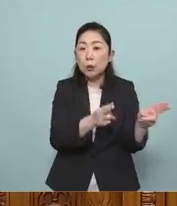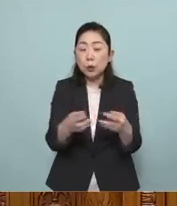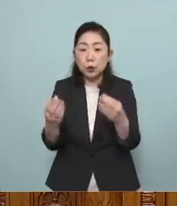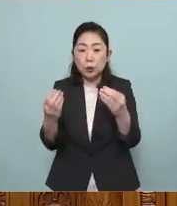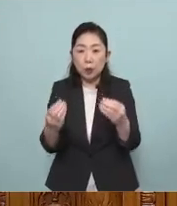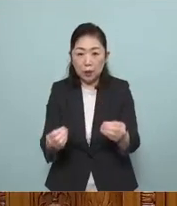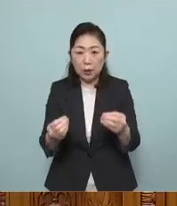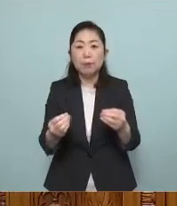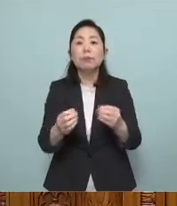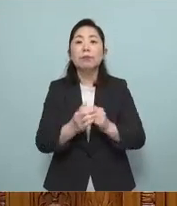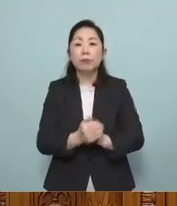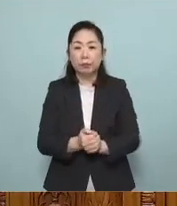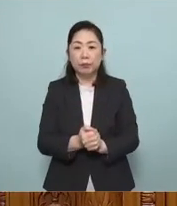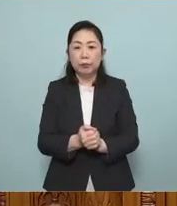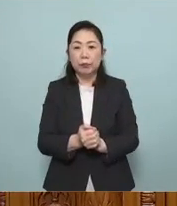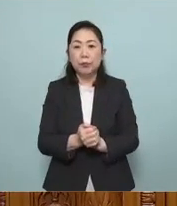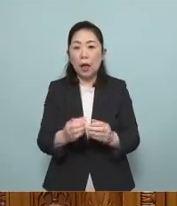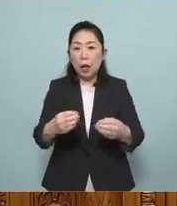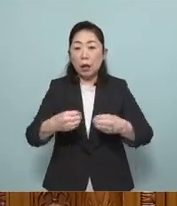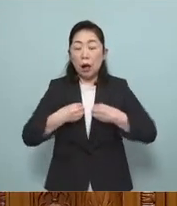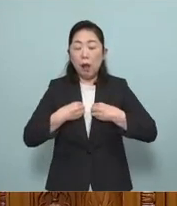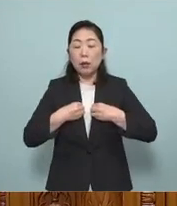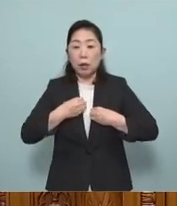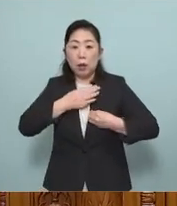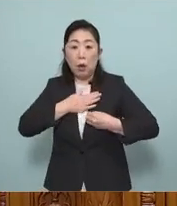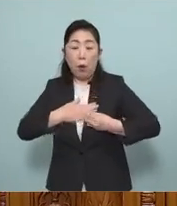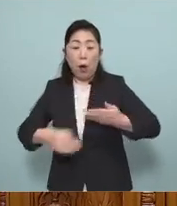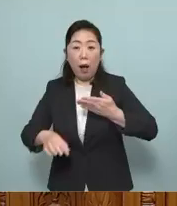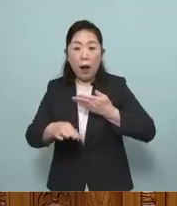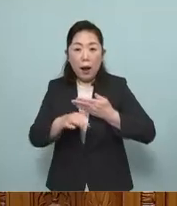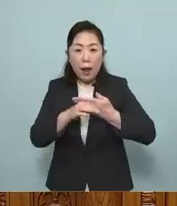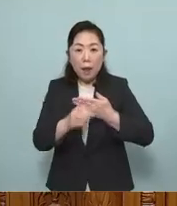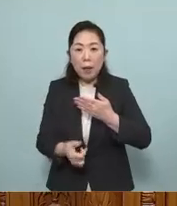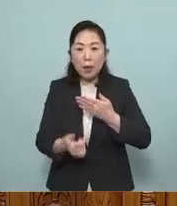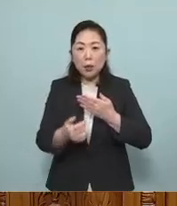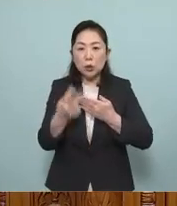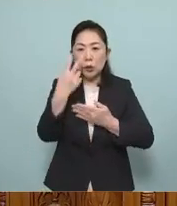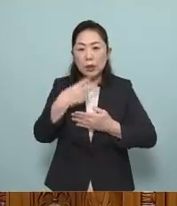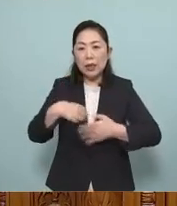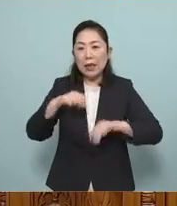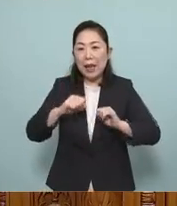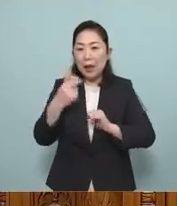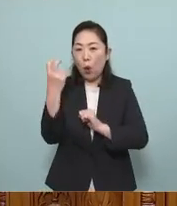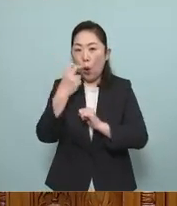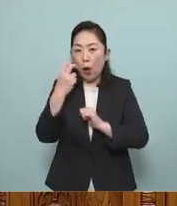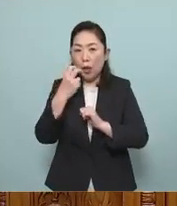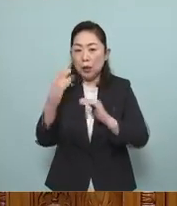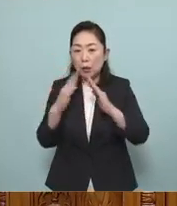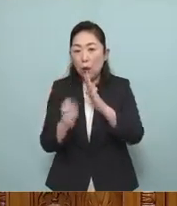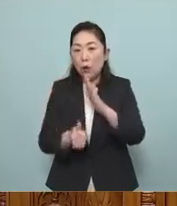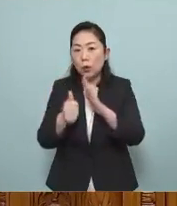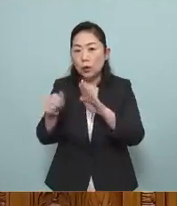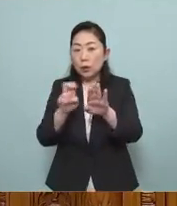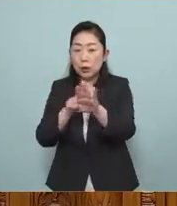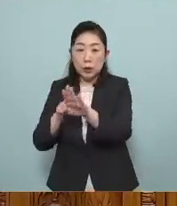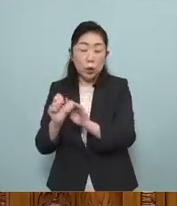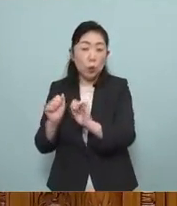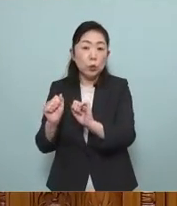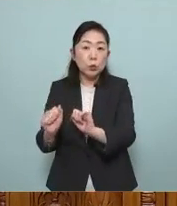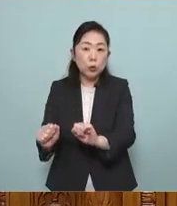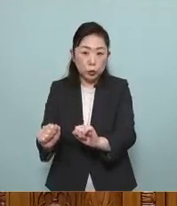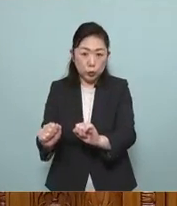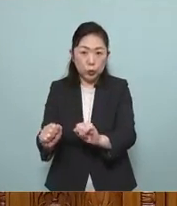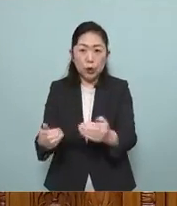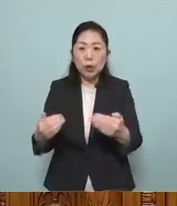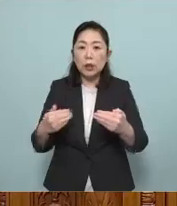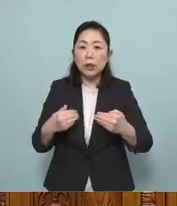性と判断されれば、直ちに健康観察や訪問診療を実施するとともに、必要